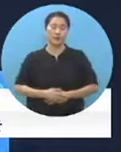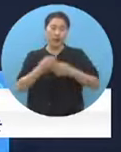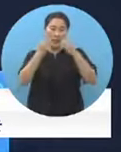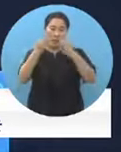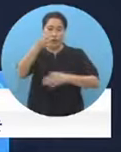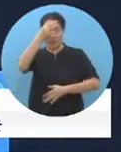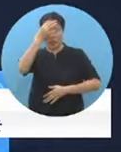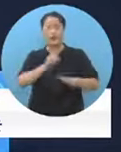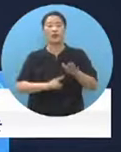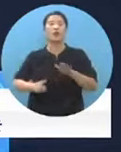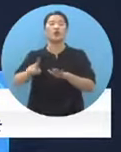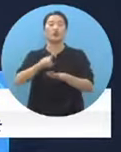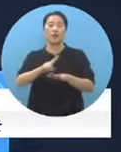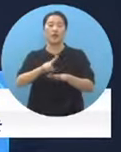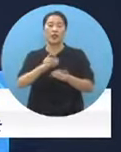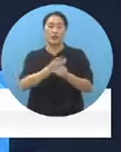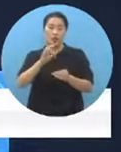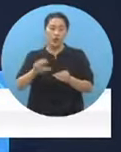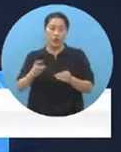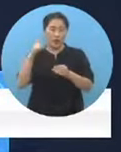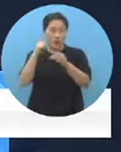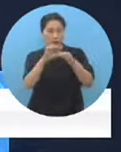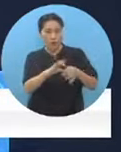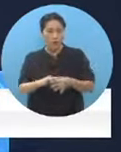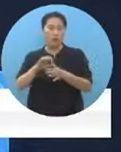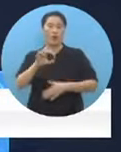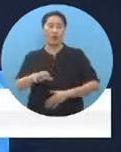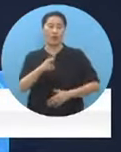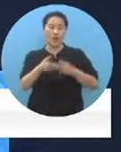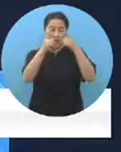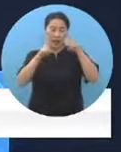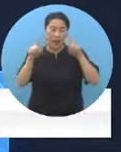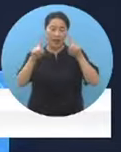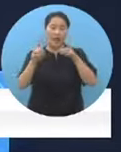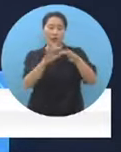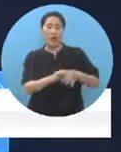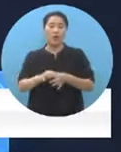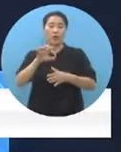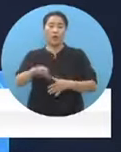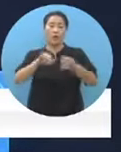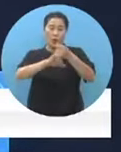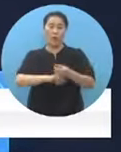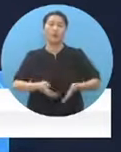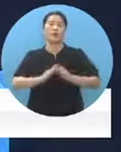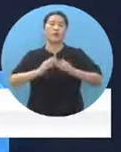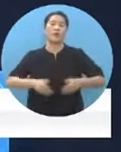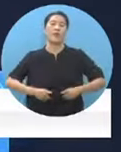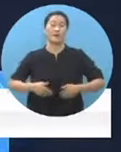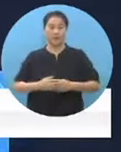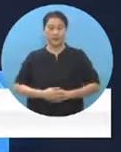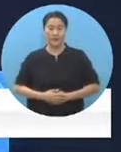함께 전남 혁신 기술을 선도하는 랜드마크 연구시설과 산학연 클러스터가